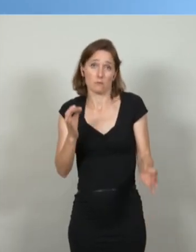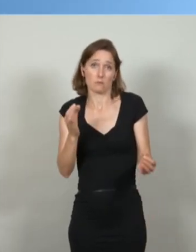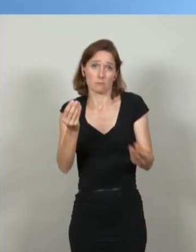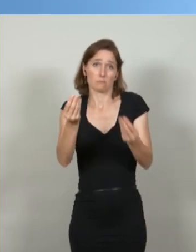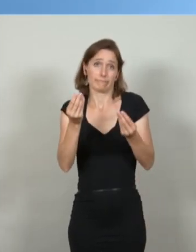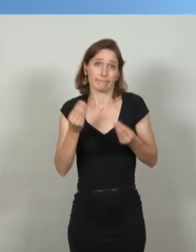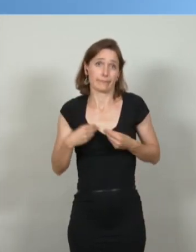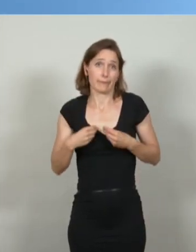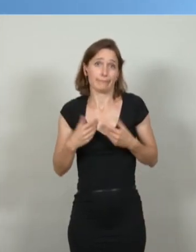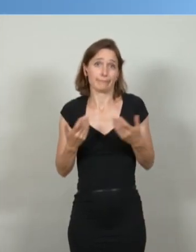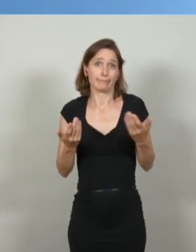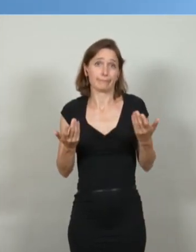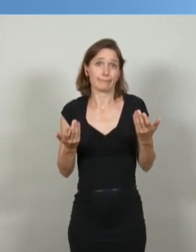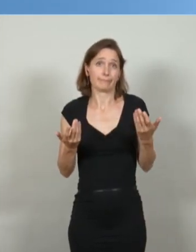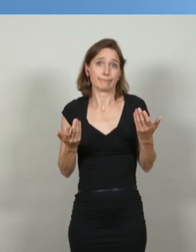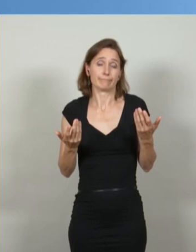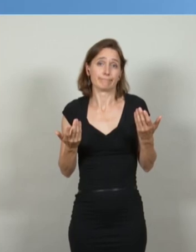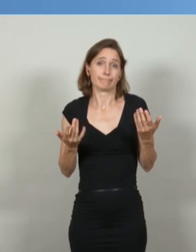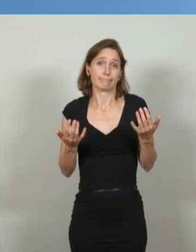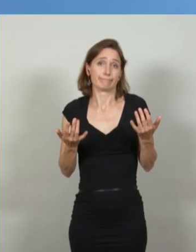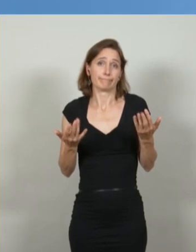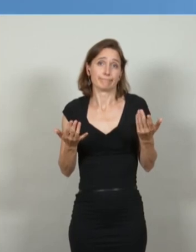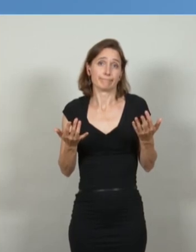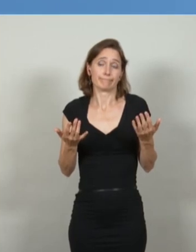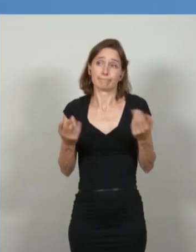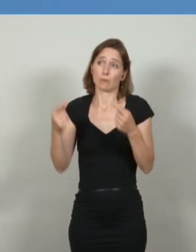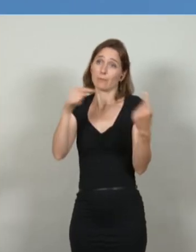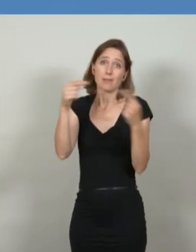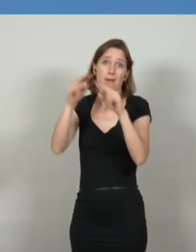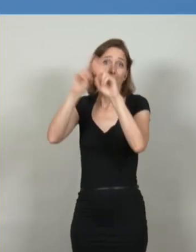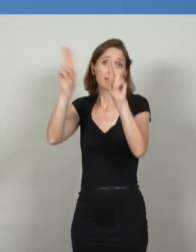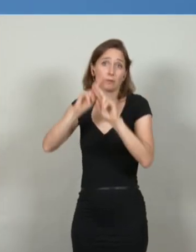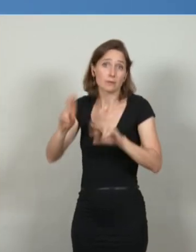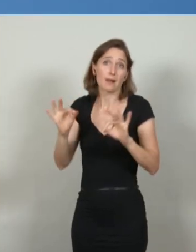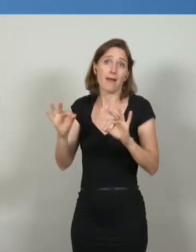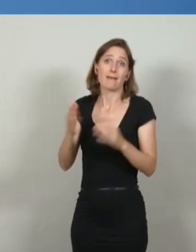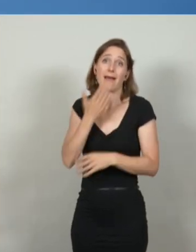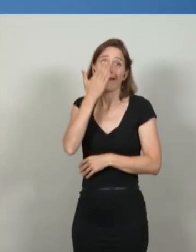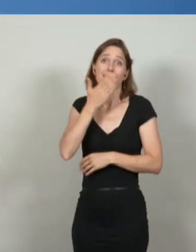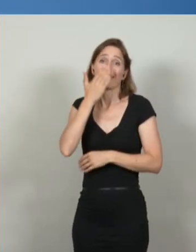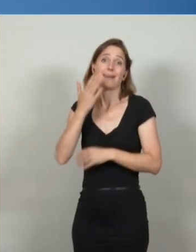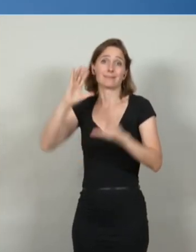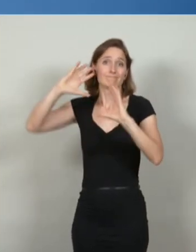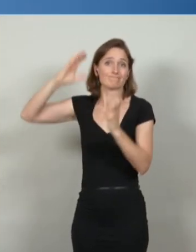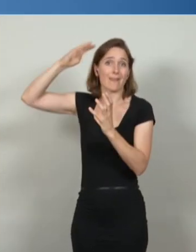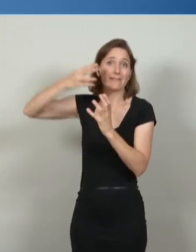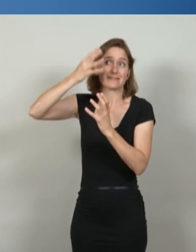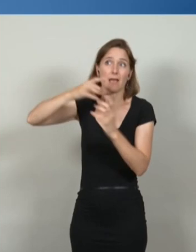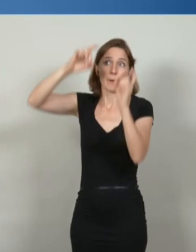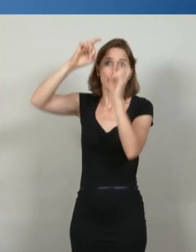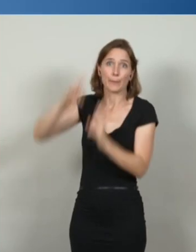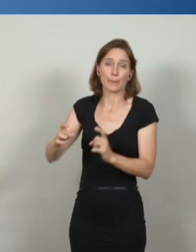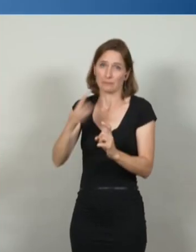peser dans le débat international sur la réduction des gaz à effet de serre et rappeler